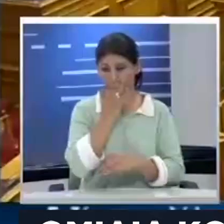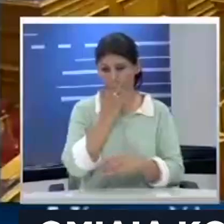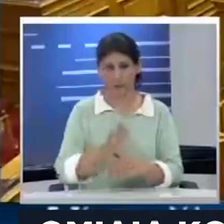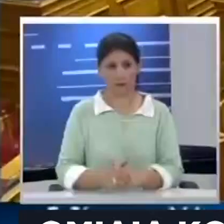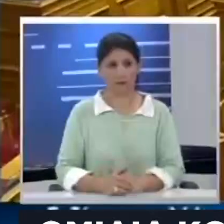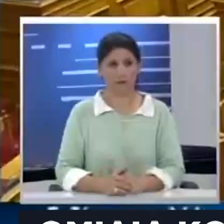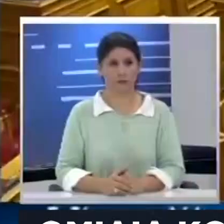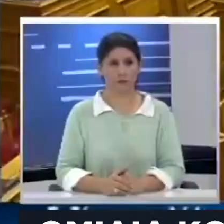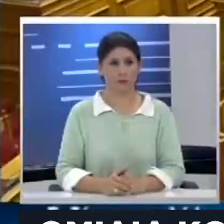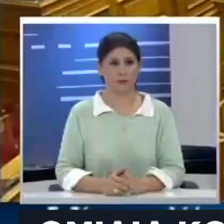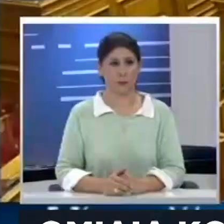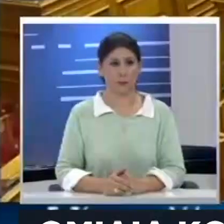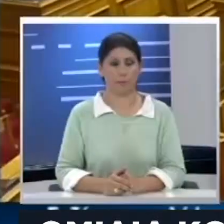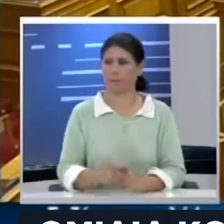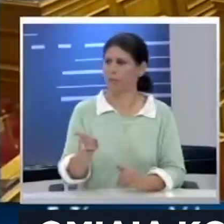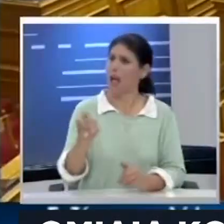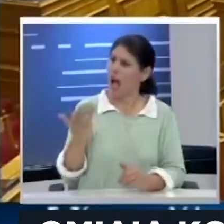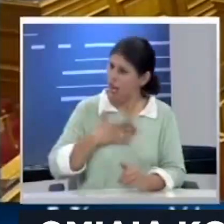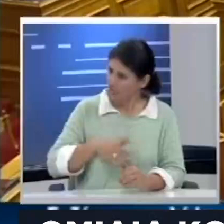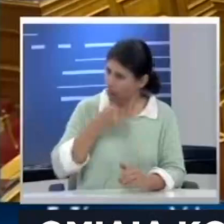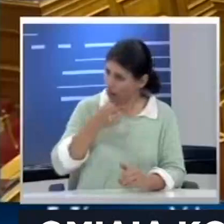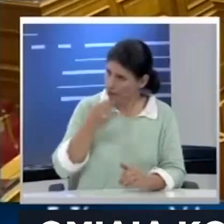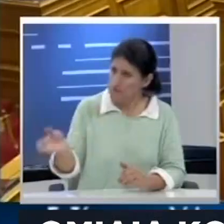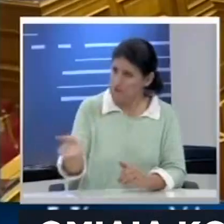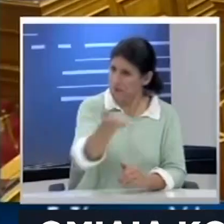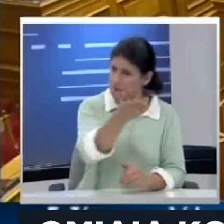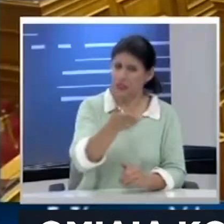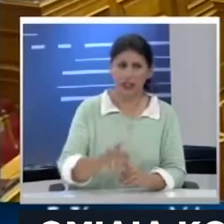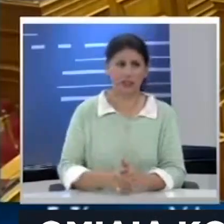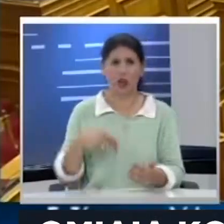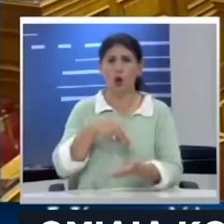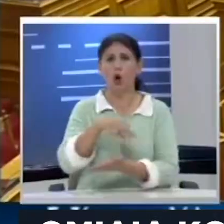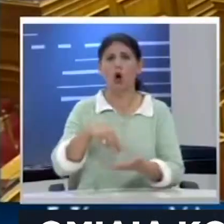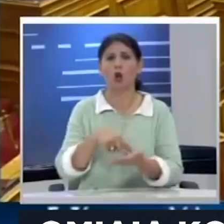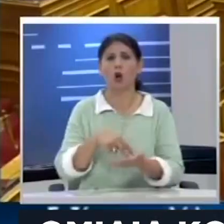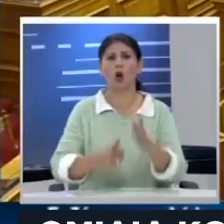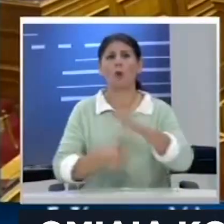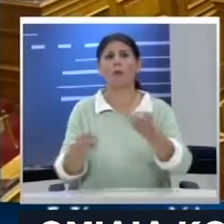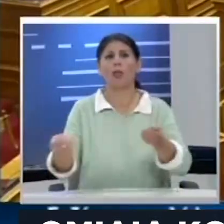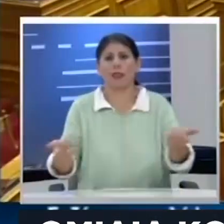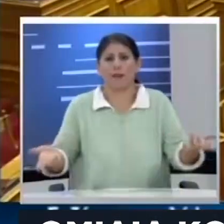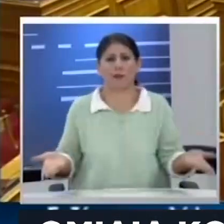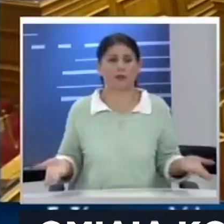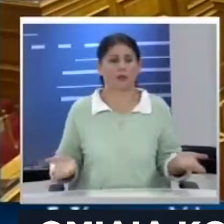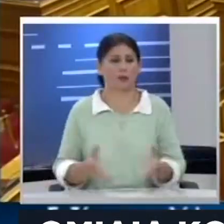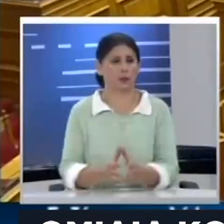Αν θέλετε να μιλήσετε, παρακαλώ πηγαίνετε έξω, να κάνω και ρόλο προεδρεύοντα.